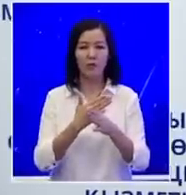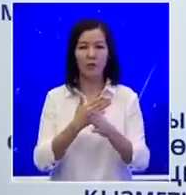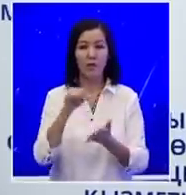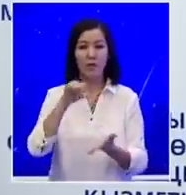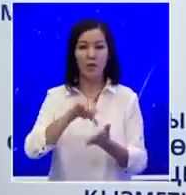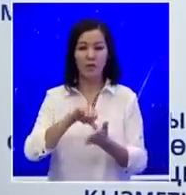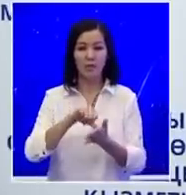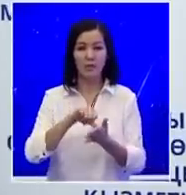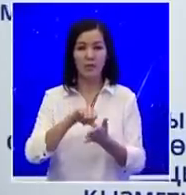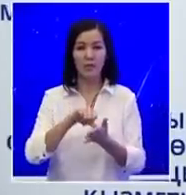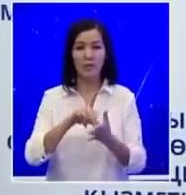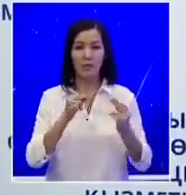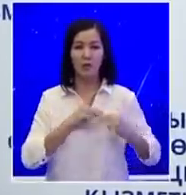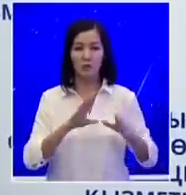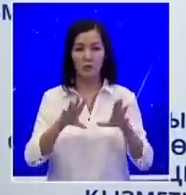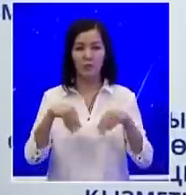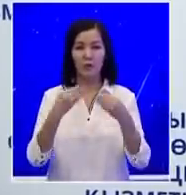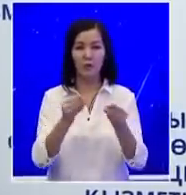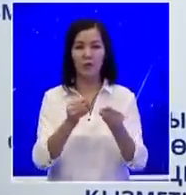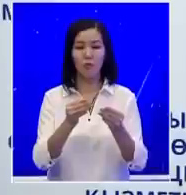қатысып жүрген жұмыс берушілерге